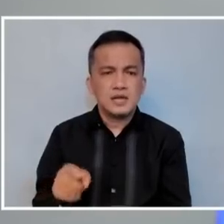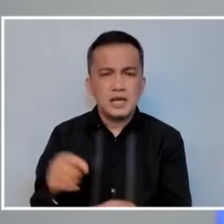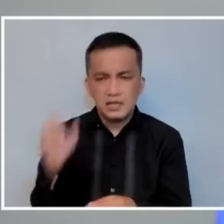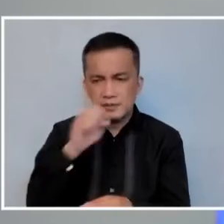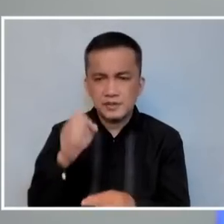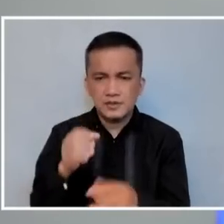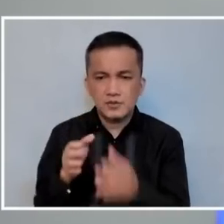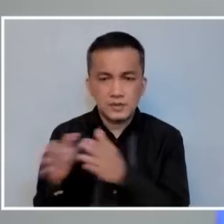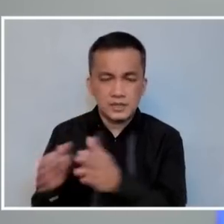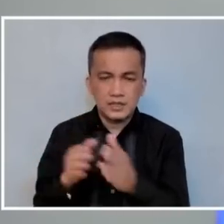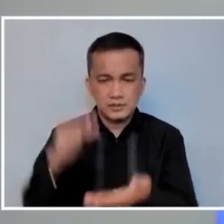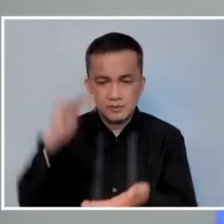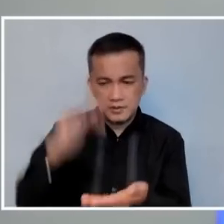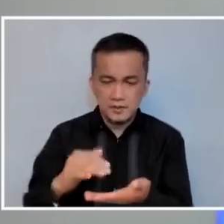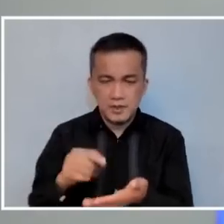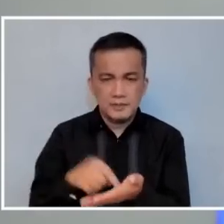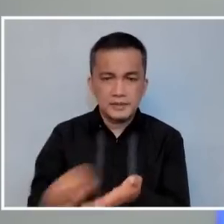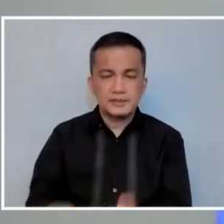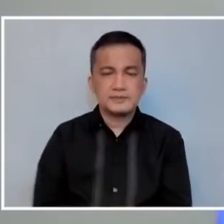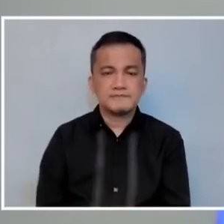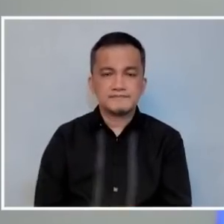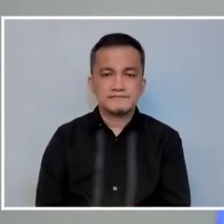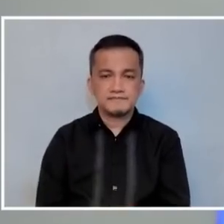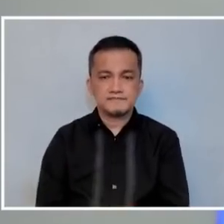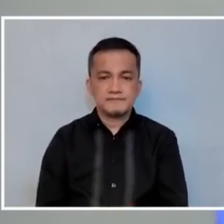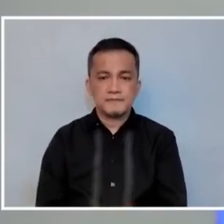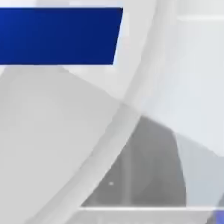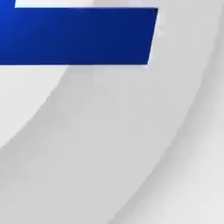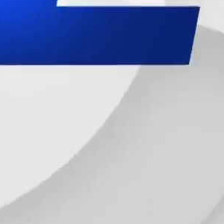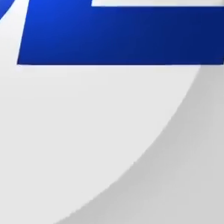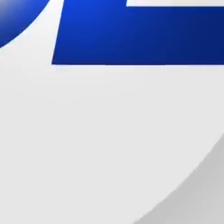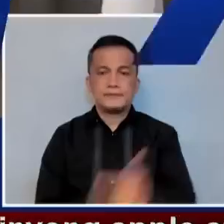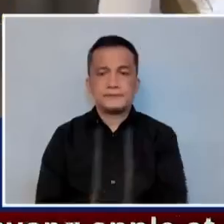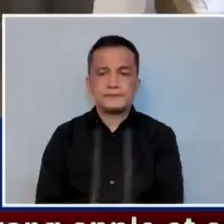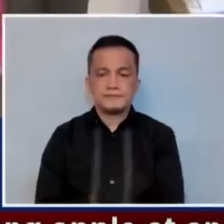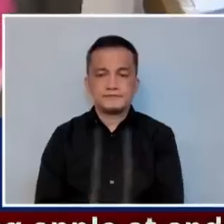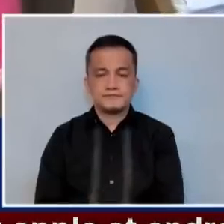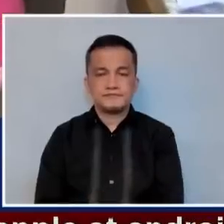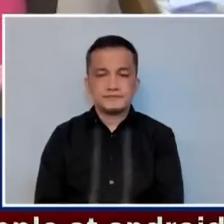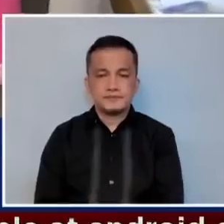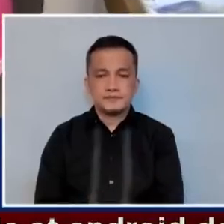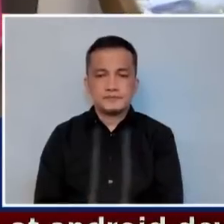singil. Nagpapatrol, Dennis Datu.